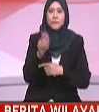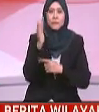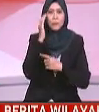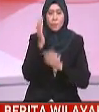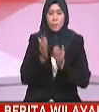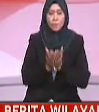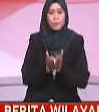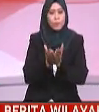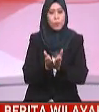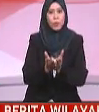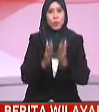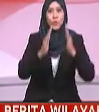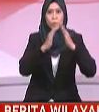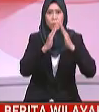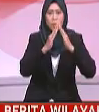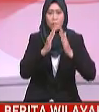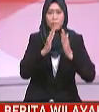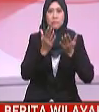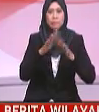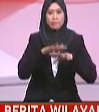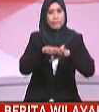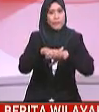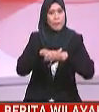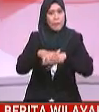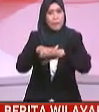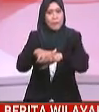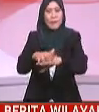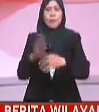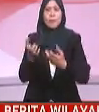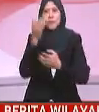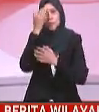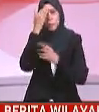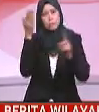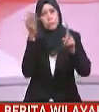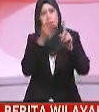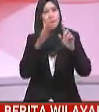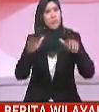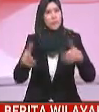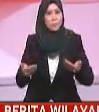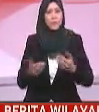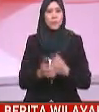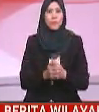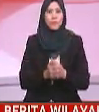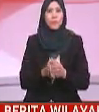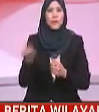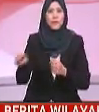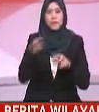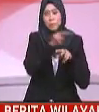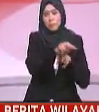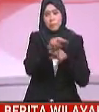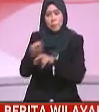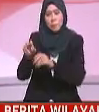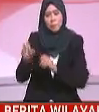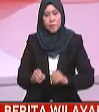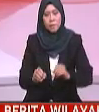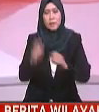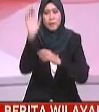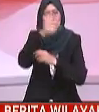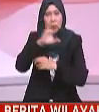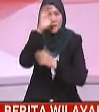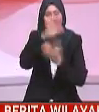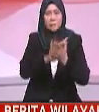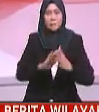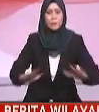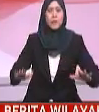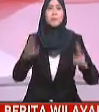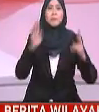boat rumah rakit ni dikategorikan sebagai apa. Beliau sebelum itu meninjau operasi mencari dan